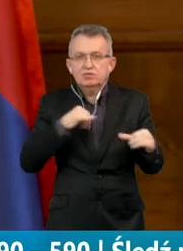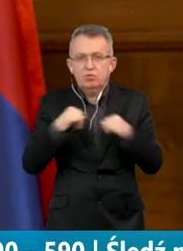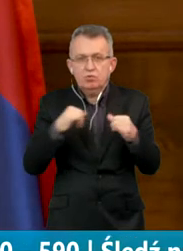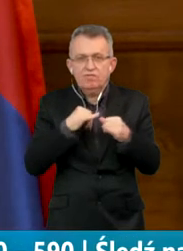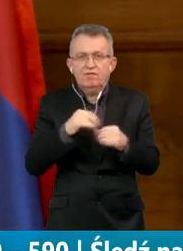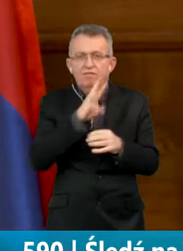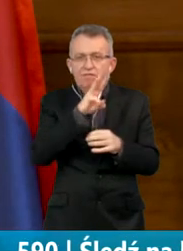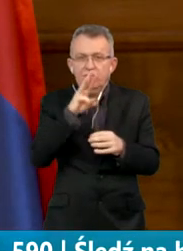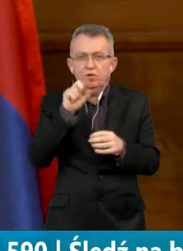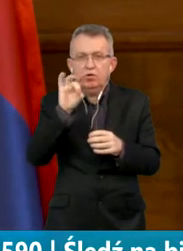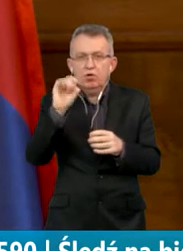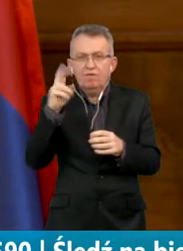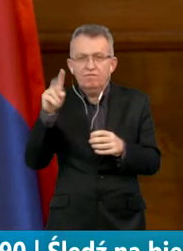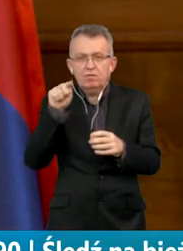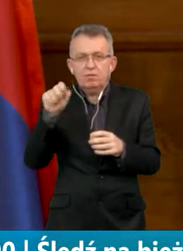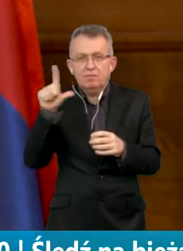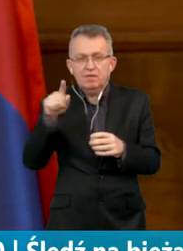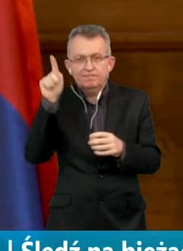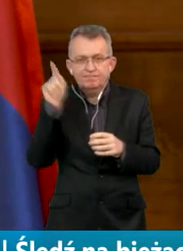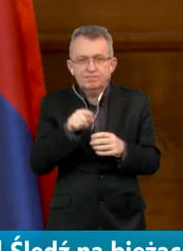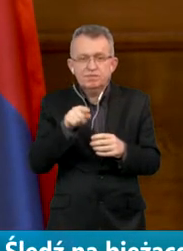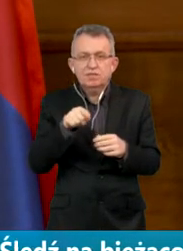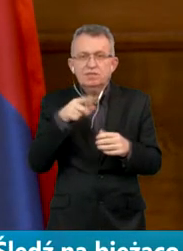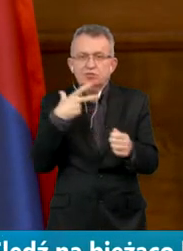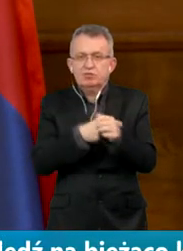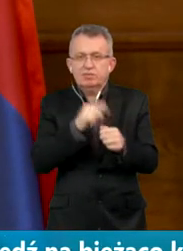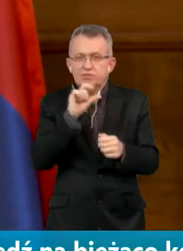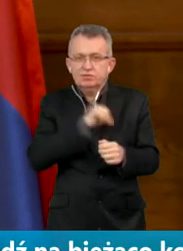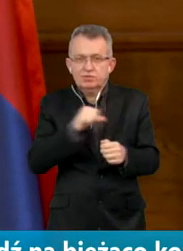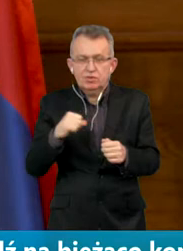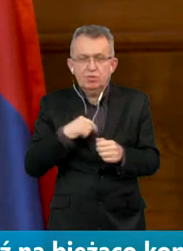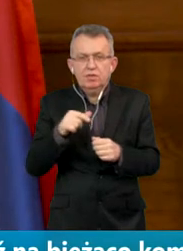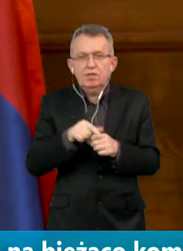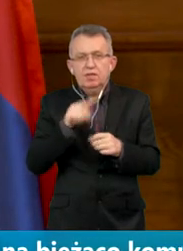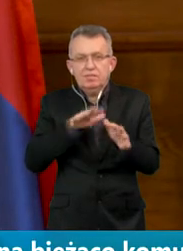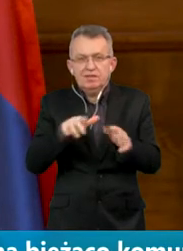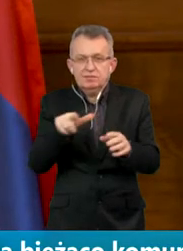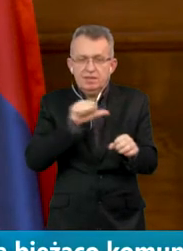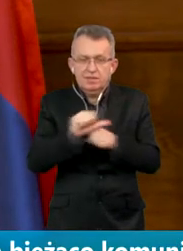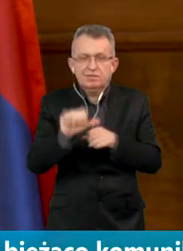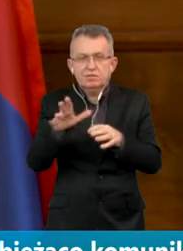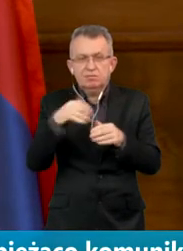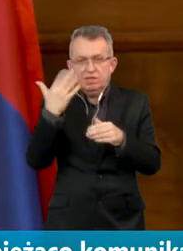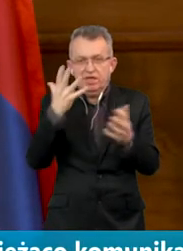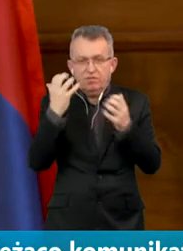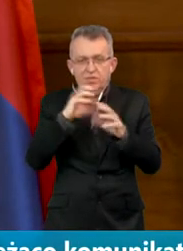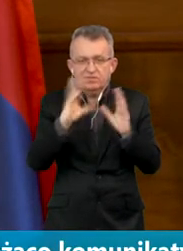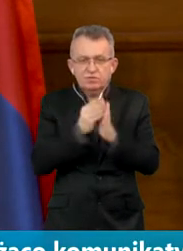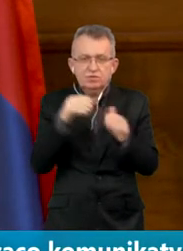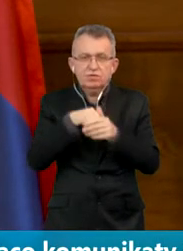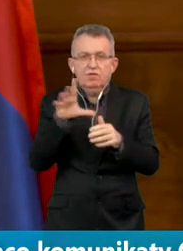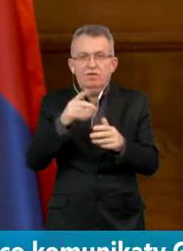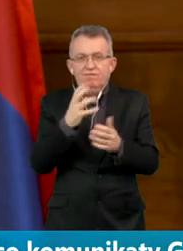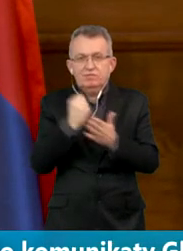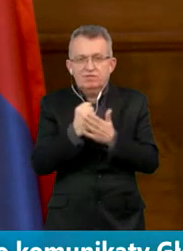strony www.gov.pl w zakładce Szczepimy się. To jest miejsce, gdzie otrzymacie wszelkie informacje związane ze